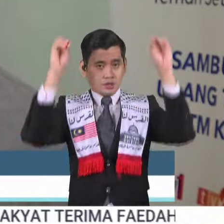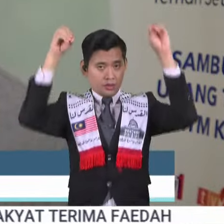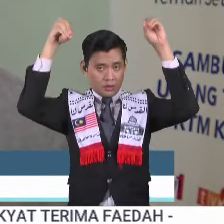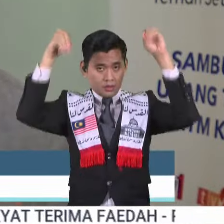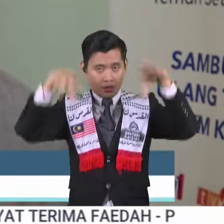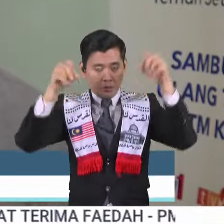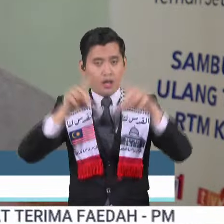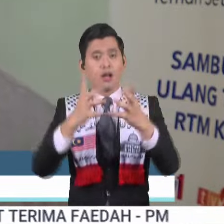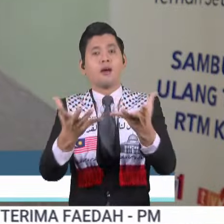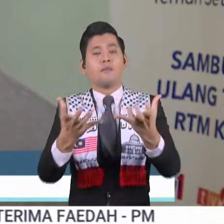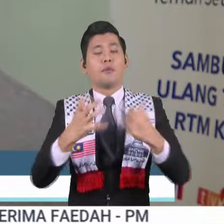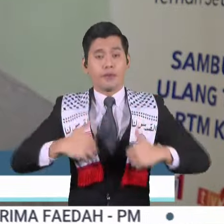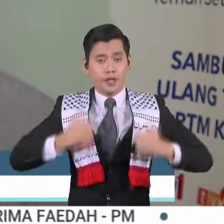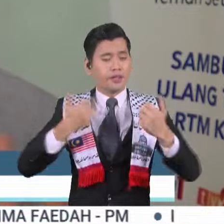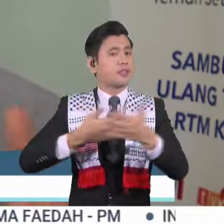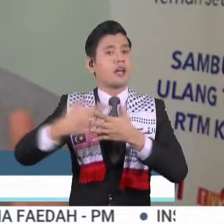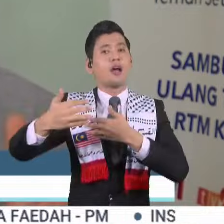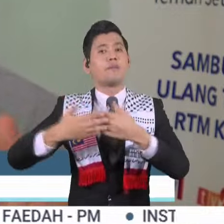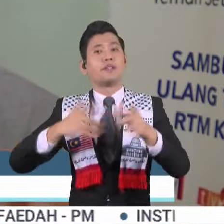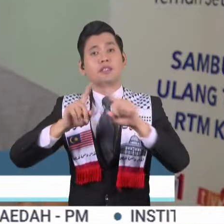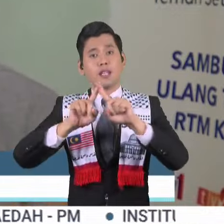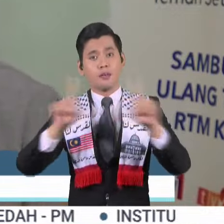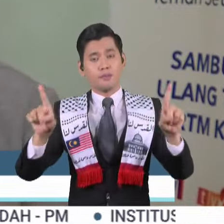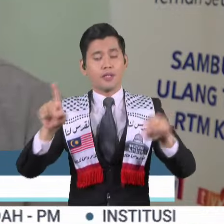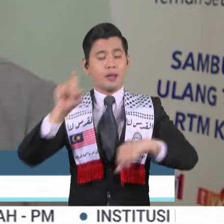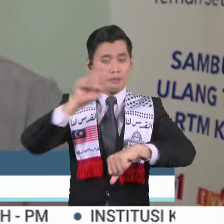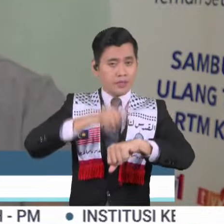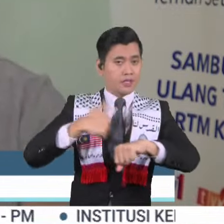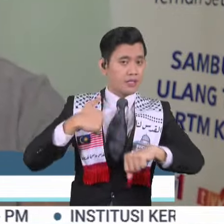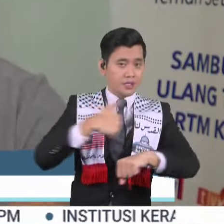beraya tak apa, berayalah. Tapi dalam kita